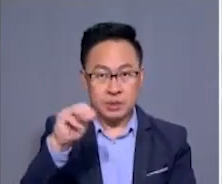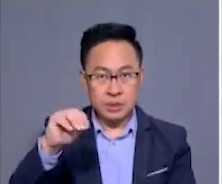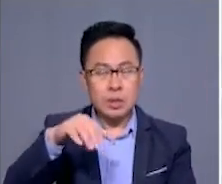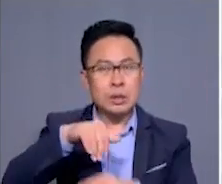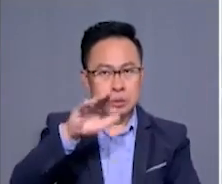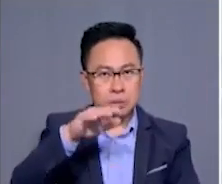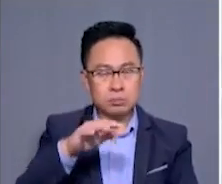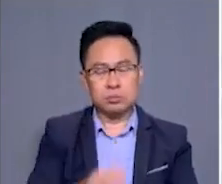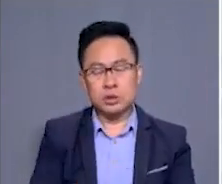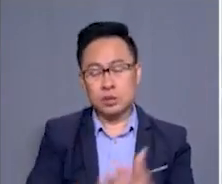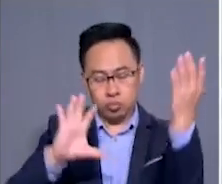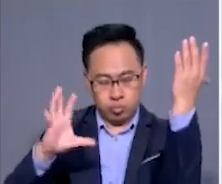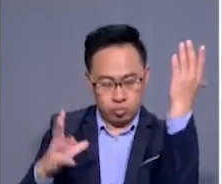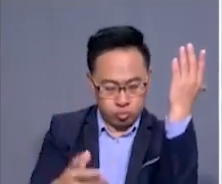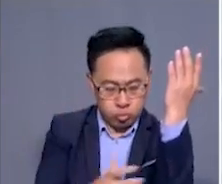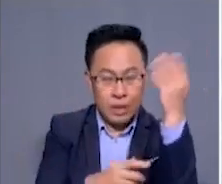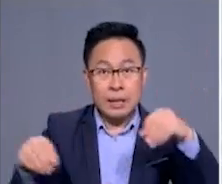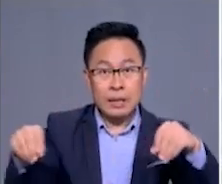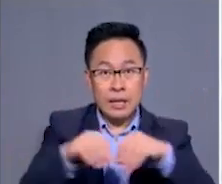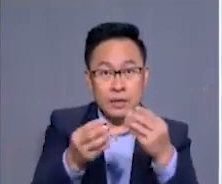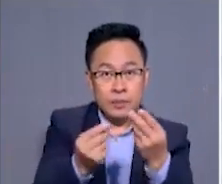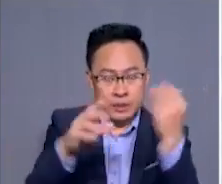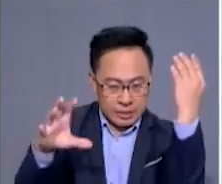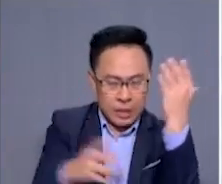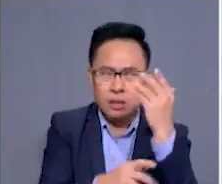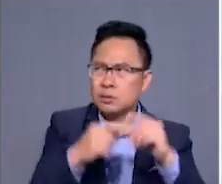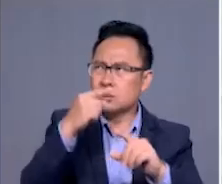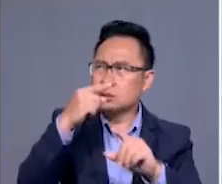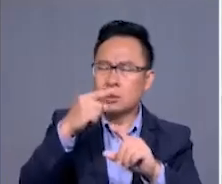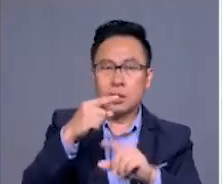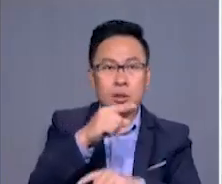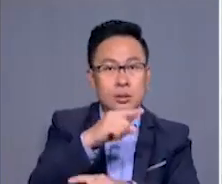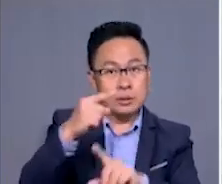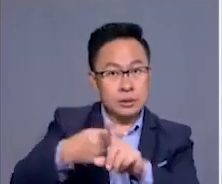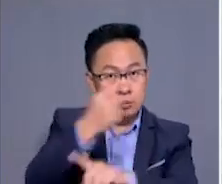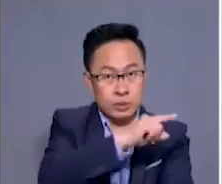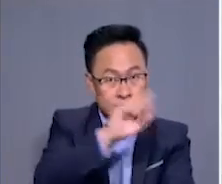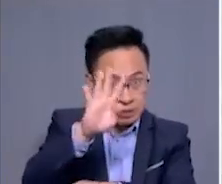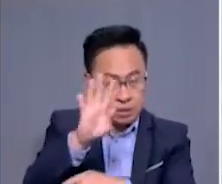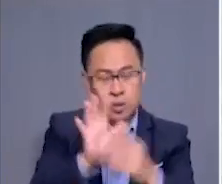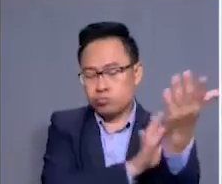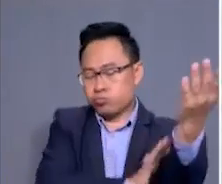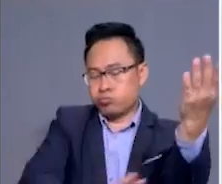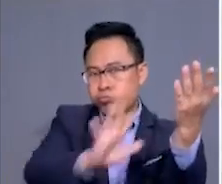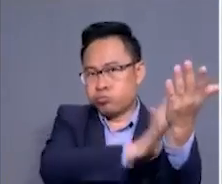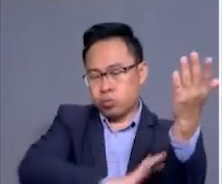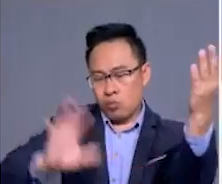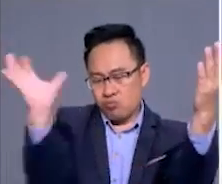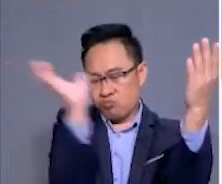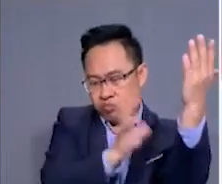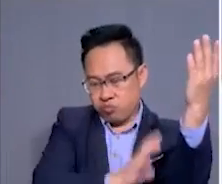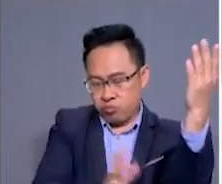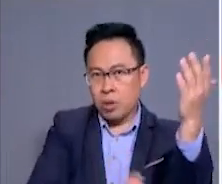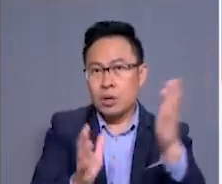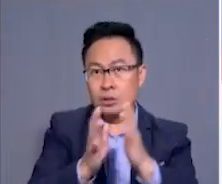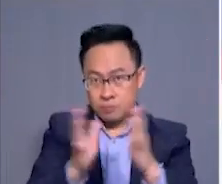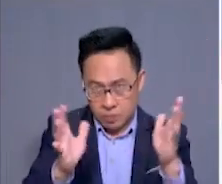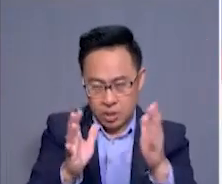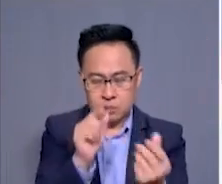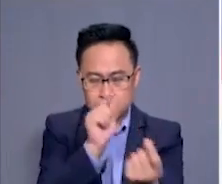พายุเข้าใกล้ฝั่งมากขึ้นเนี่ยคือช่วงวันที่4เนี่ยก็จะมีฝนตกเป็นบริเวณกว้างนะครับฝนตกหนักถึงหนักมากจ